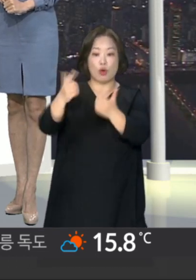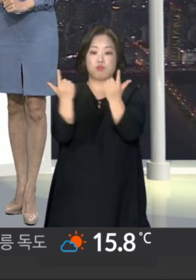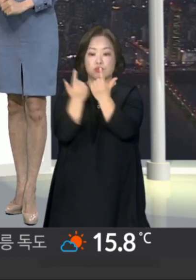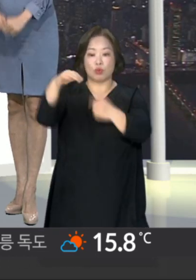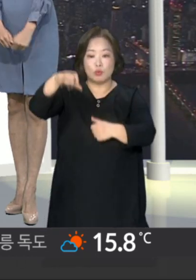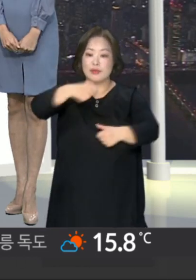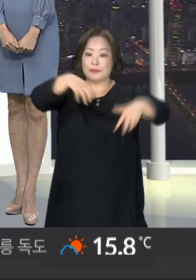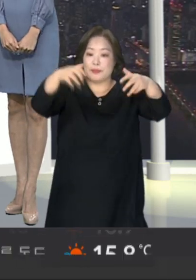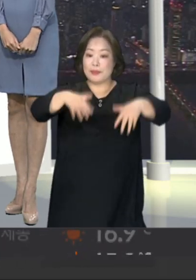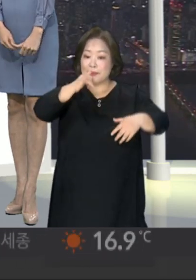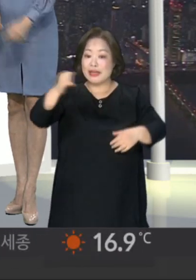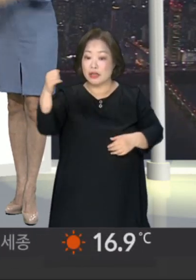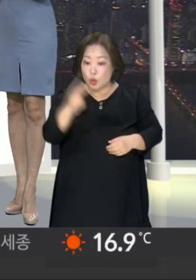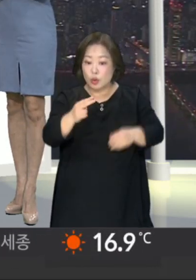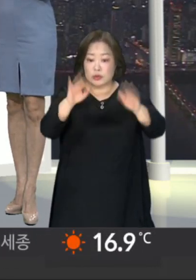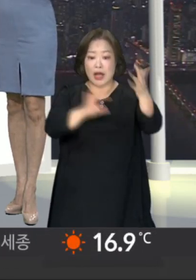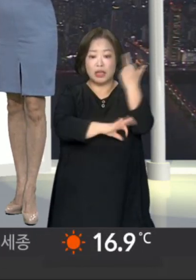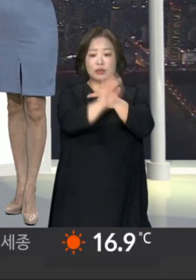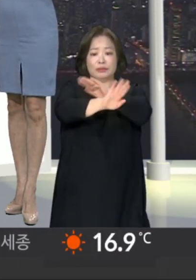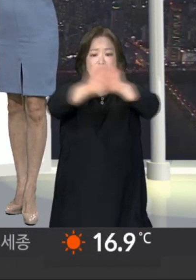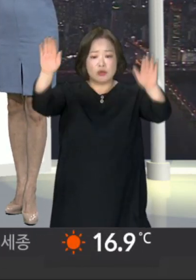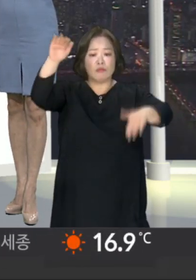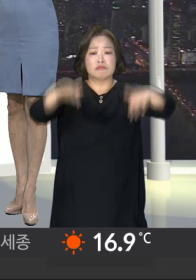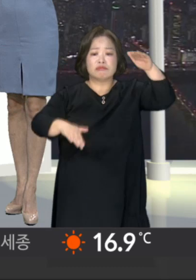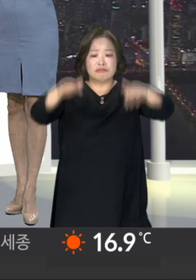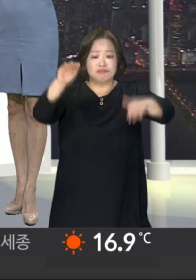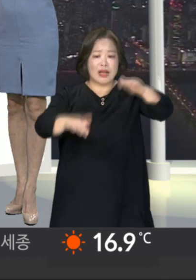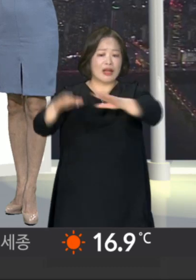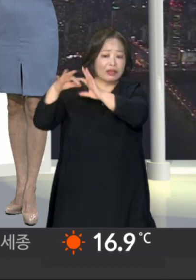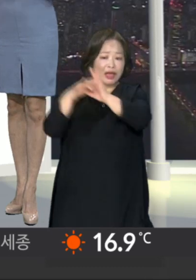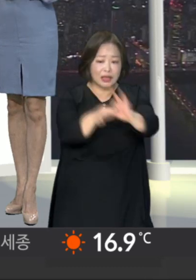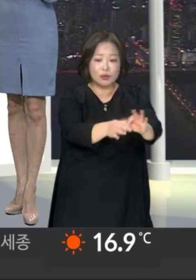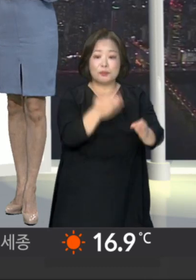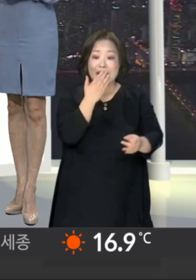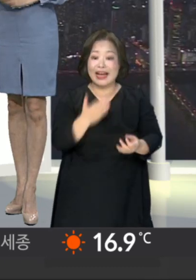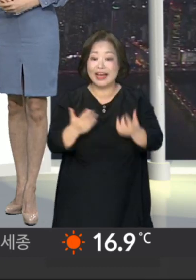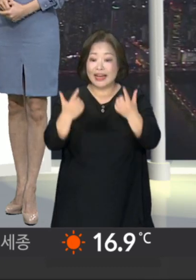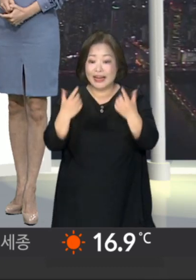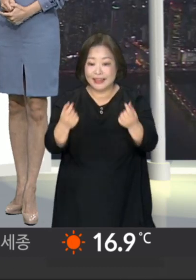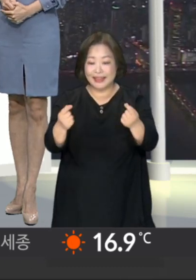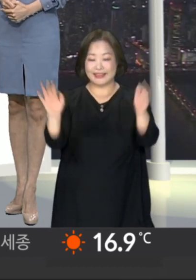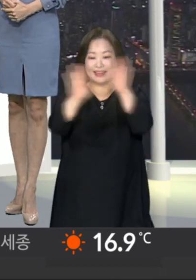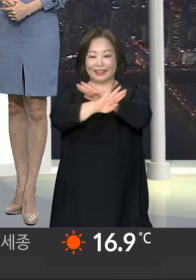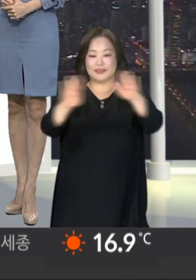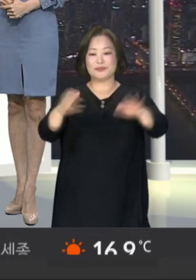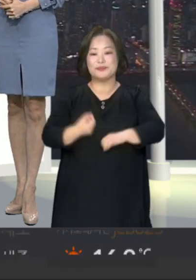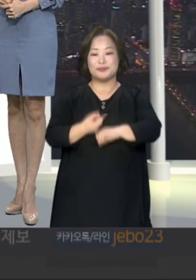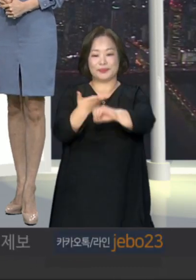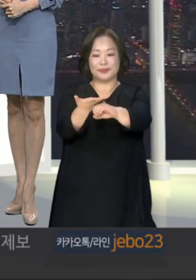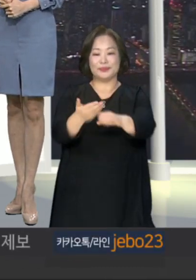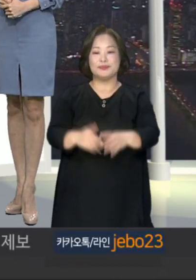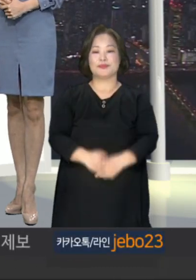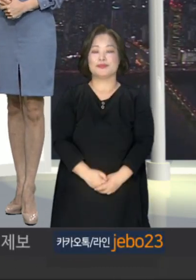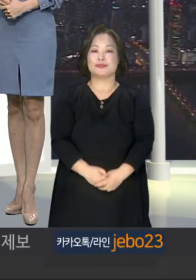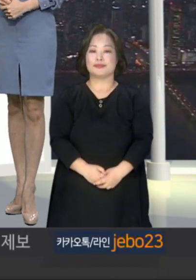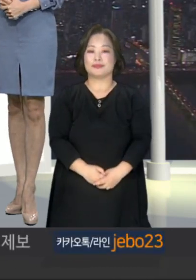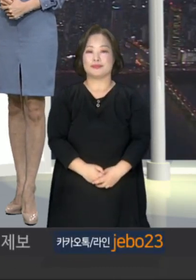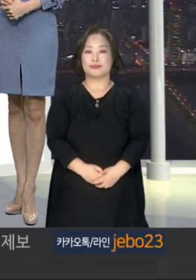비가 내리겠고요. 당분간 일교차 큰 환절기 날씨가 이어질 것으로 전망됩니다. 지금까지 생활날씨였습니다.